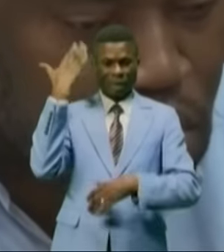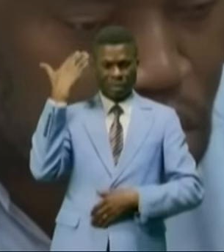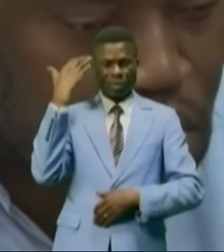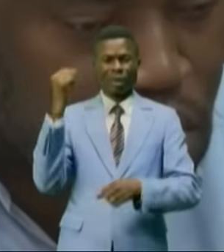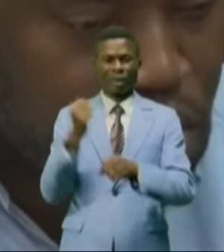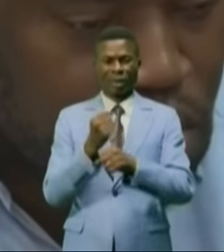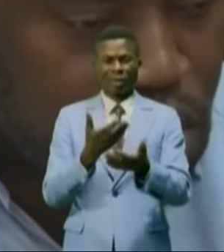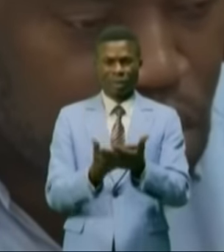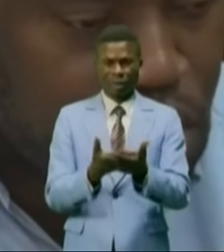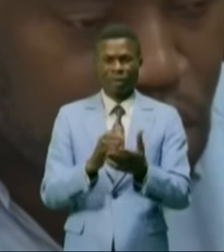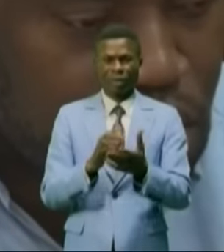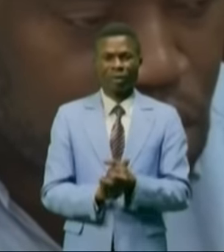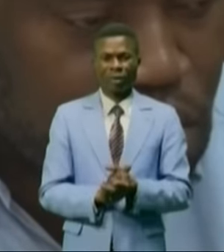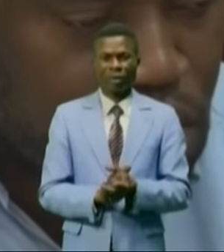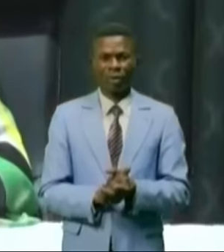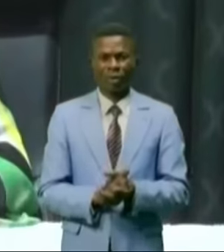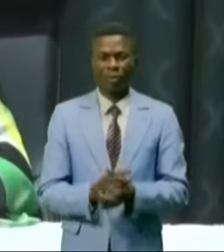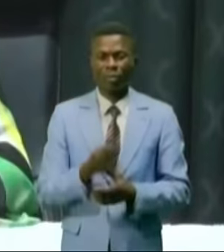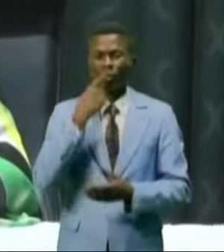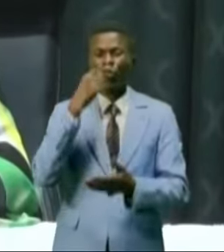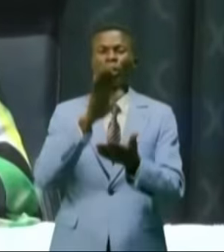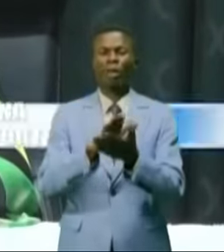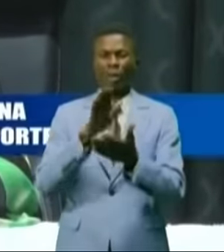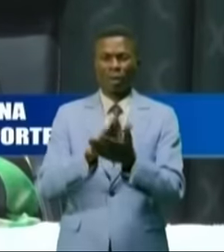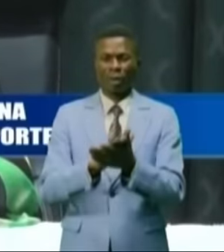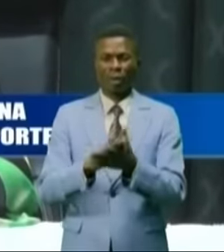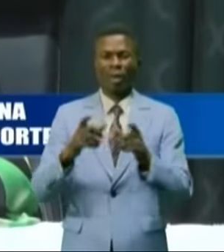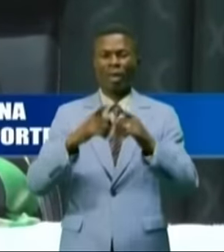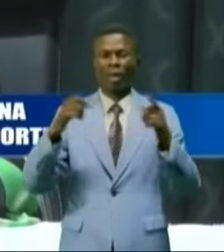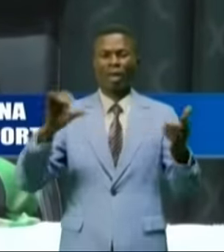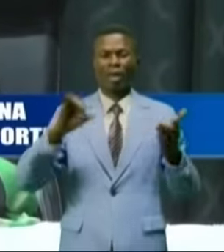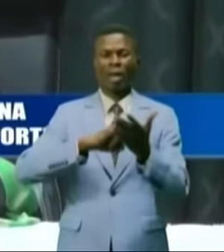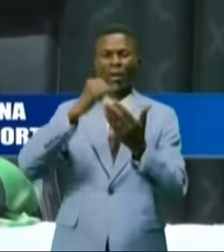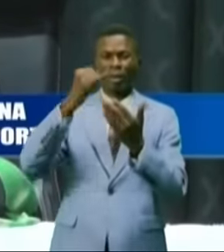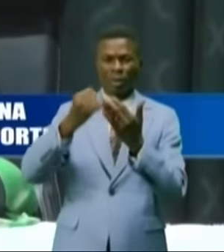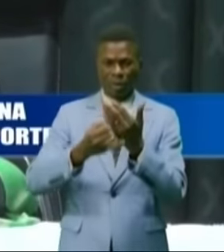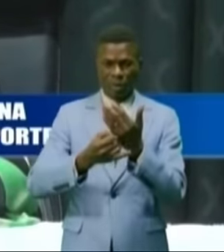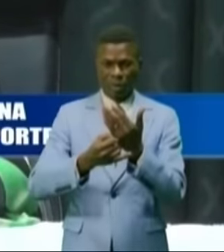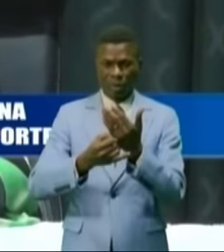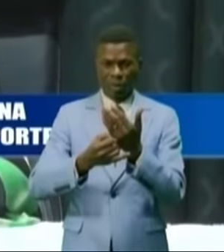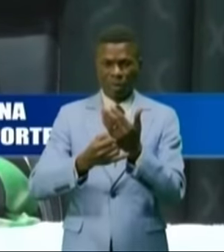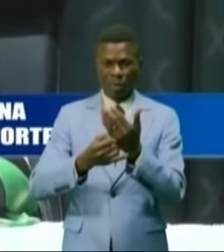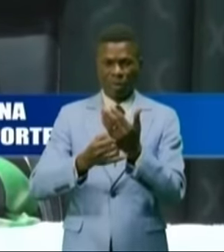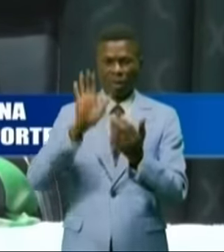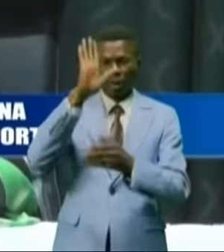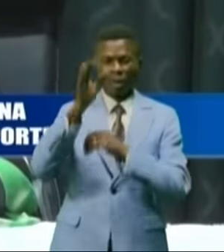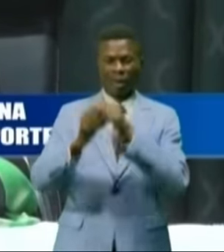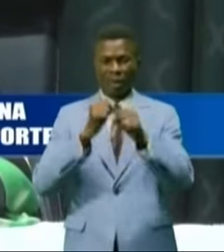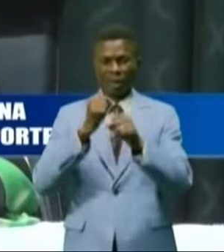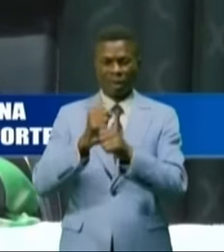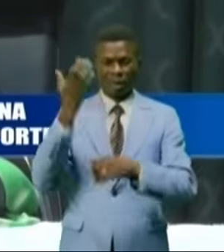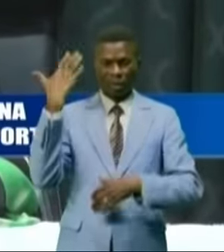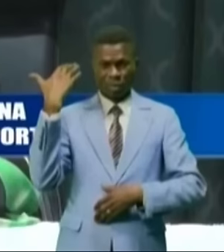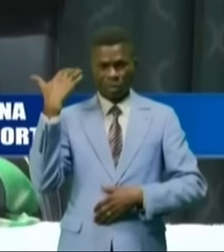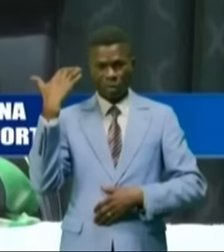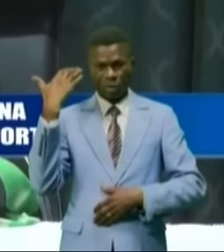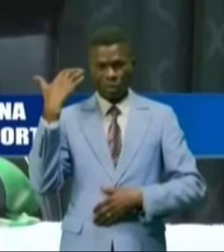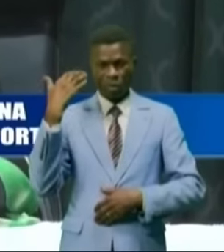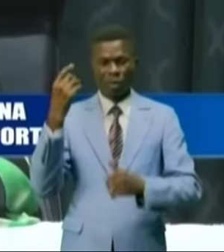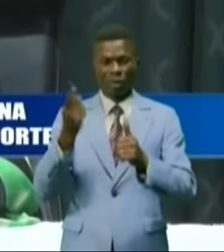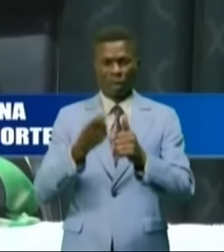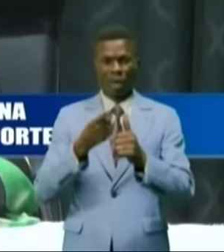Je remercie gracieusement notre Dieu et notre Seigneur Jésus-Christ, c'est